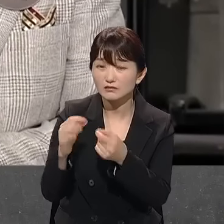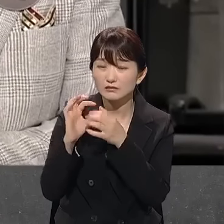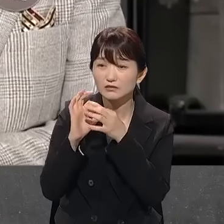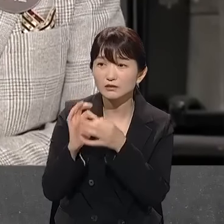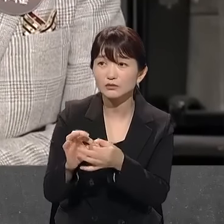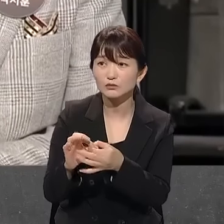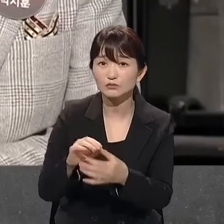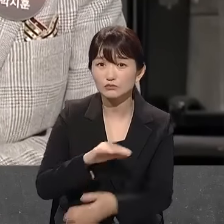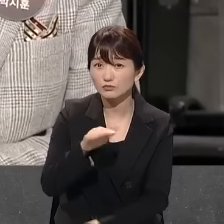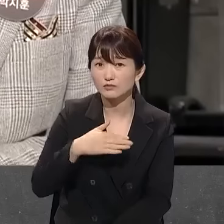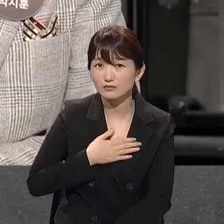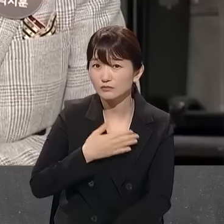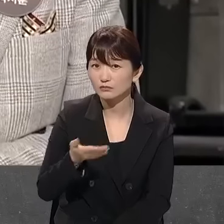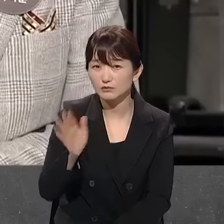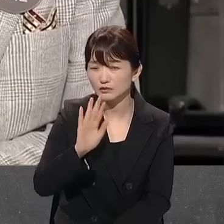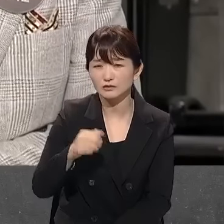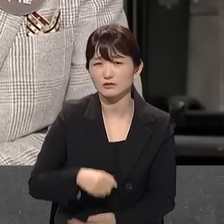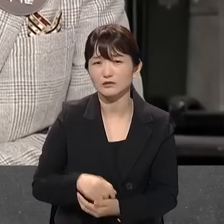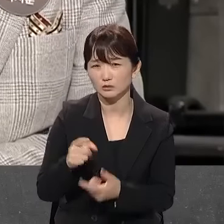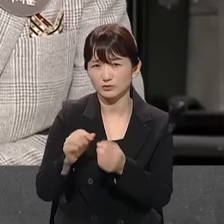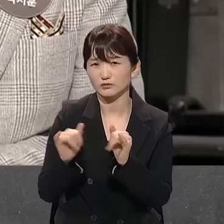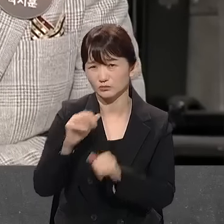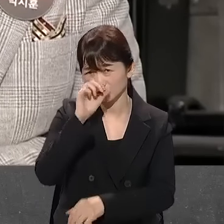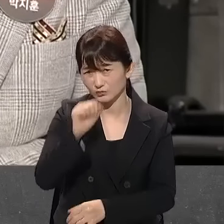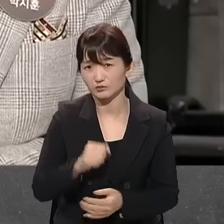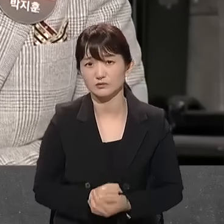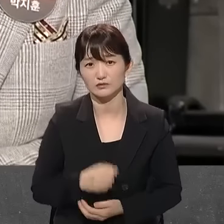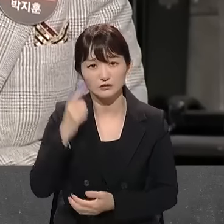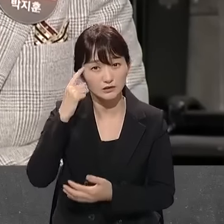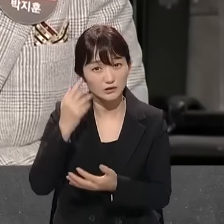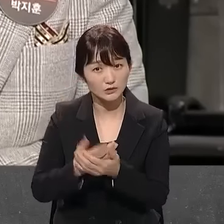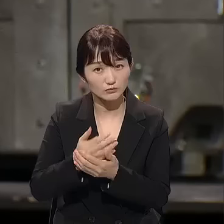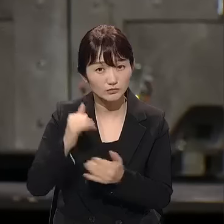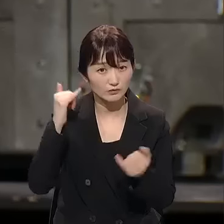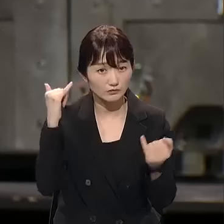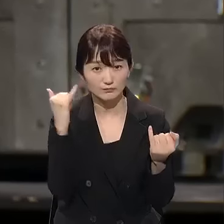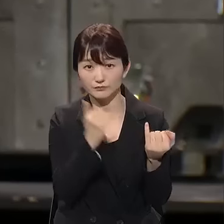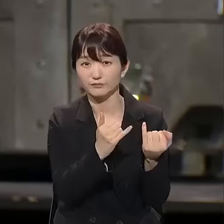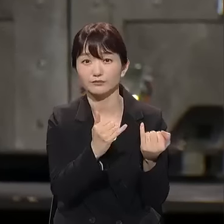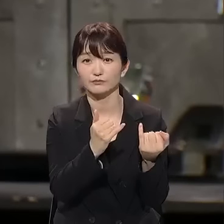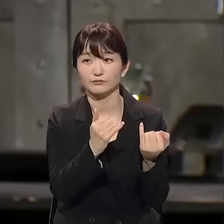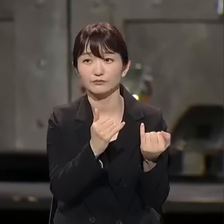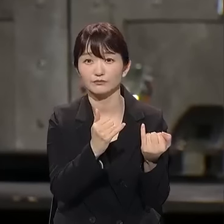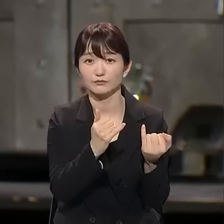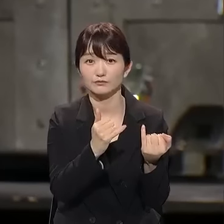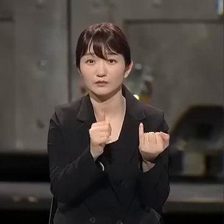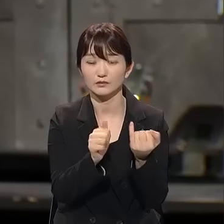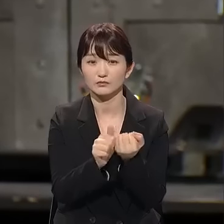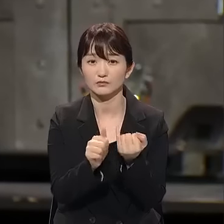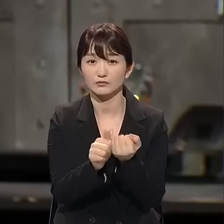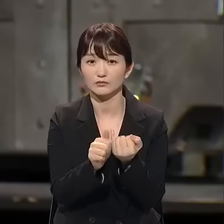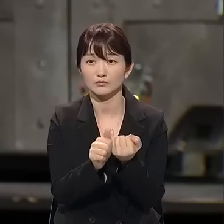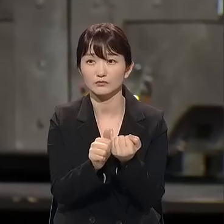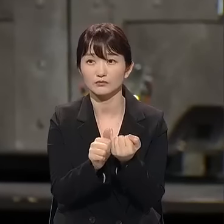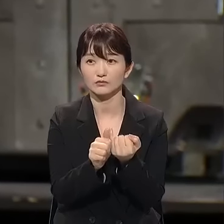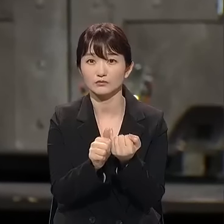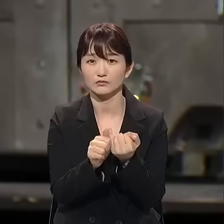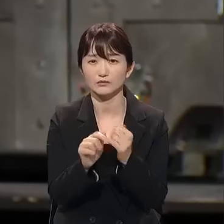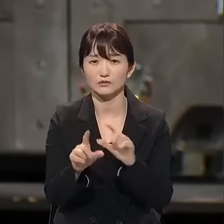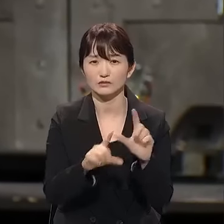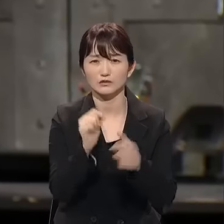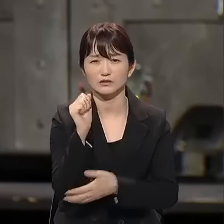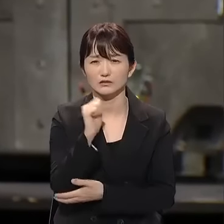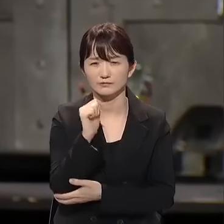사람이면 뭐 좋죠 좋은 사람인데 충격적인 전화가 한통 걸려오고 오면서이 부부가 사실 부부 생활이